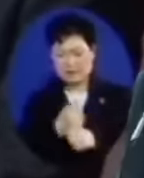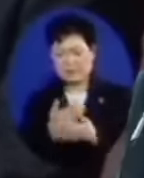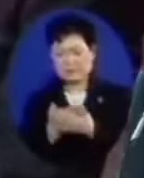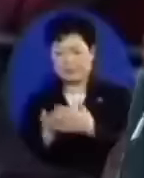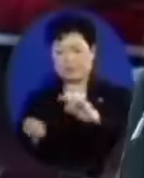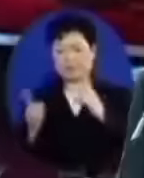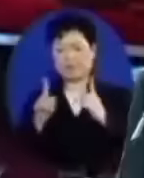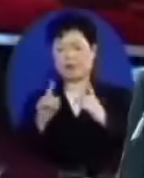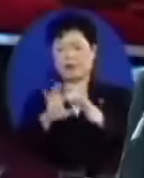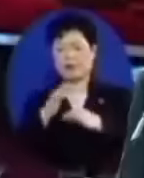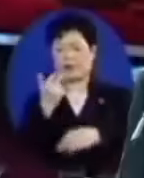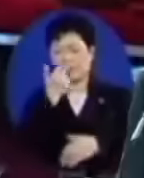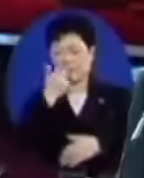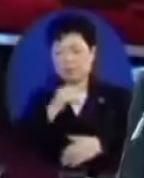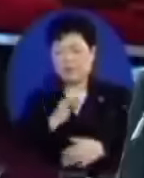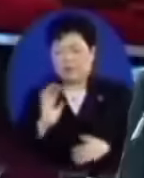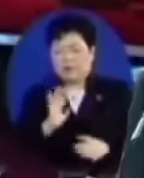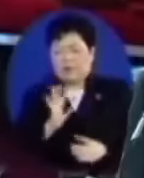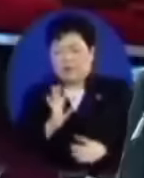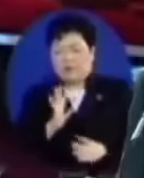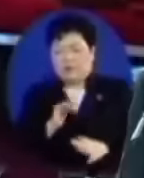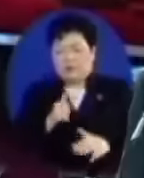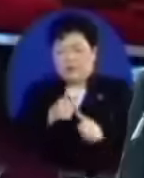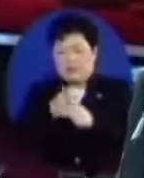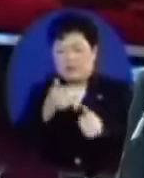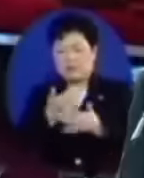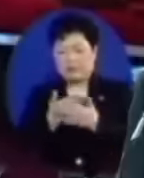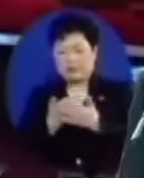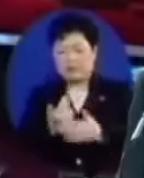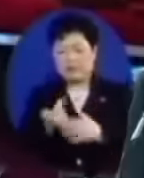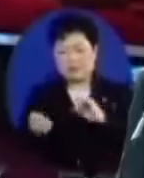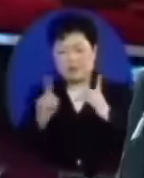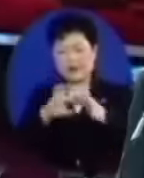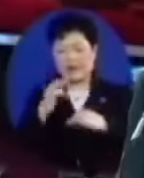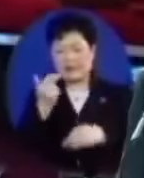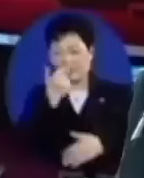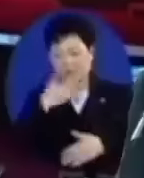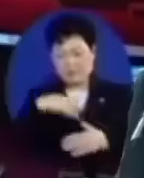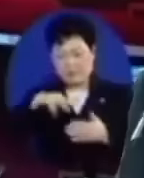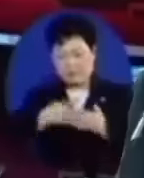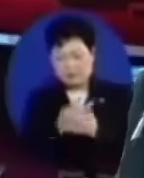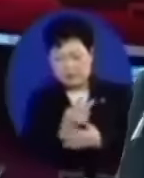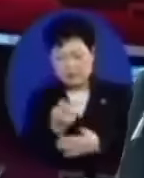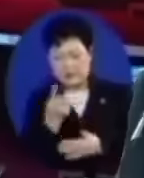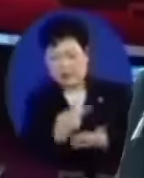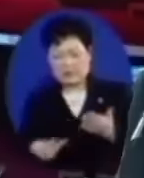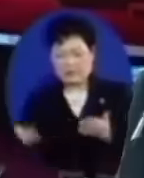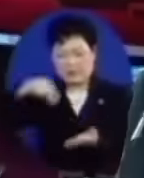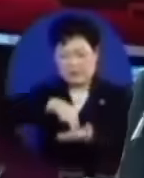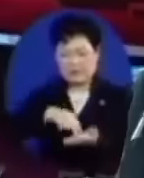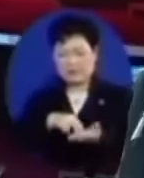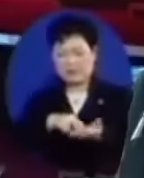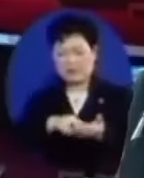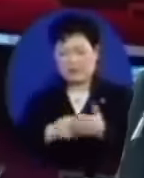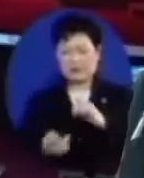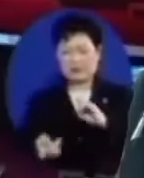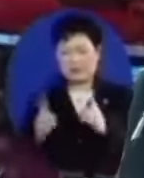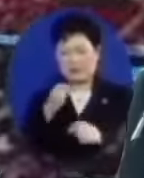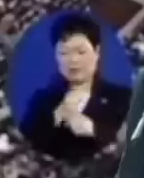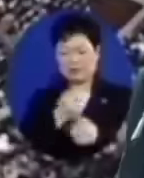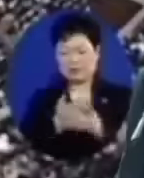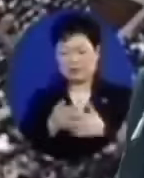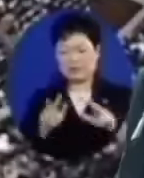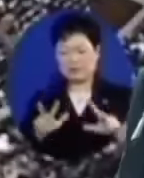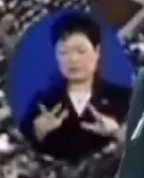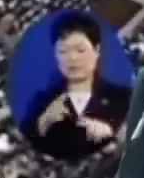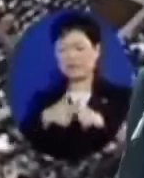부활의 생명으로 이 공포를 이기게 하여 주시옵소서. 부활의 생명으로 내 쓰러진 것을 도밭 이렇게 세워주시옵소서. 그럴 때 오늘날